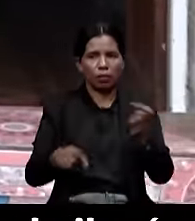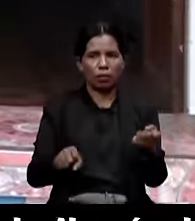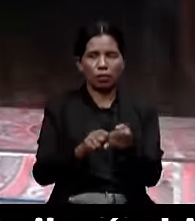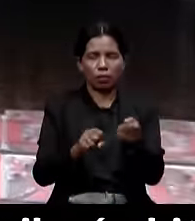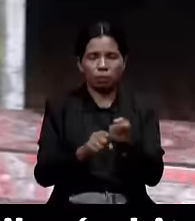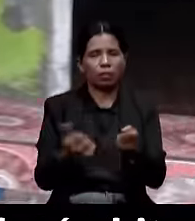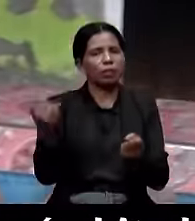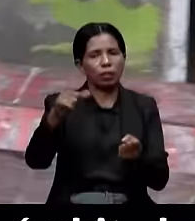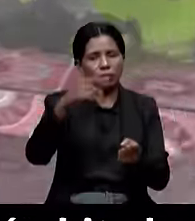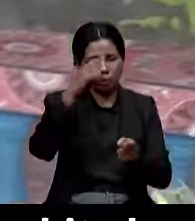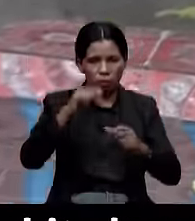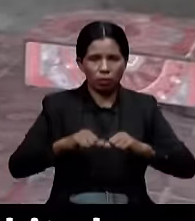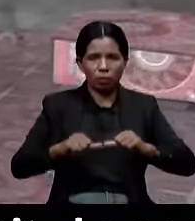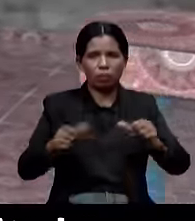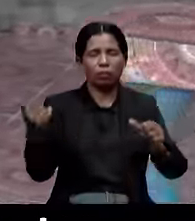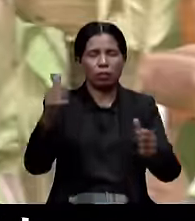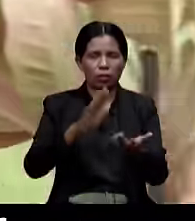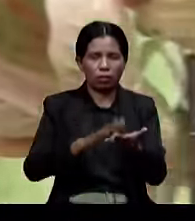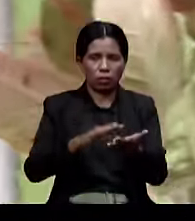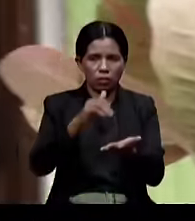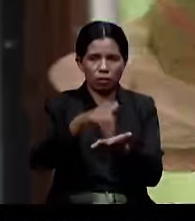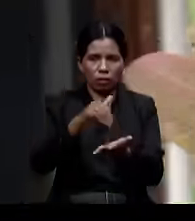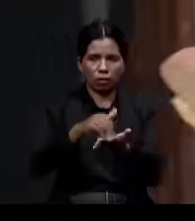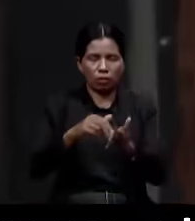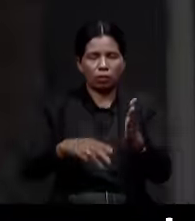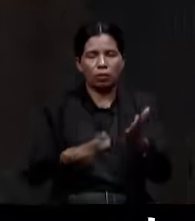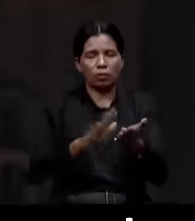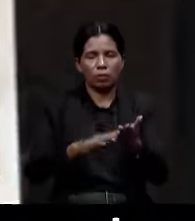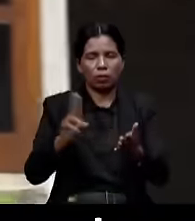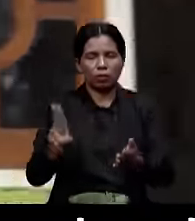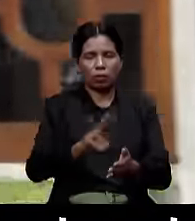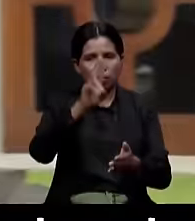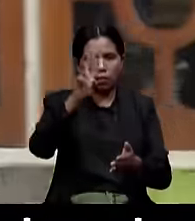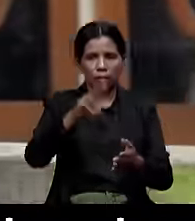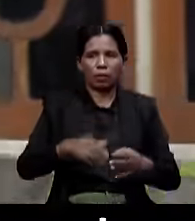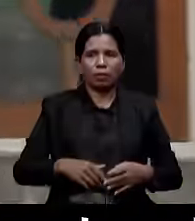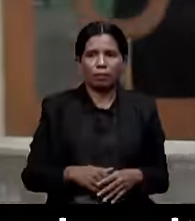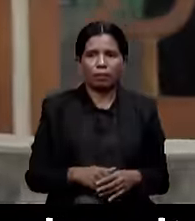suporta sira, ho di continua sira ni estudo ba nivel ensino superior.